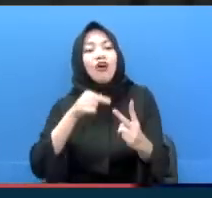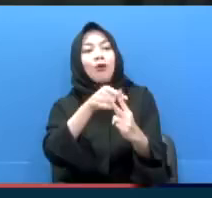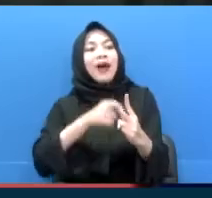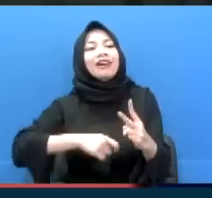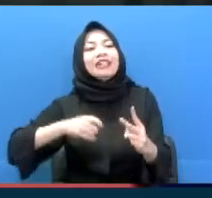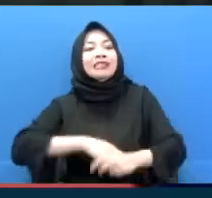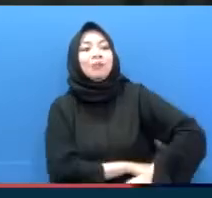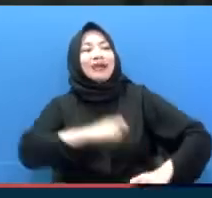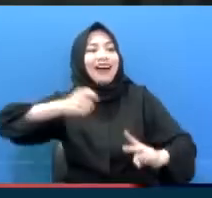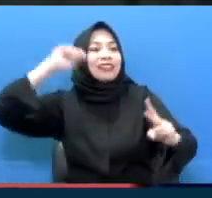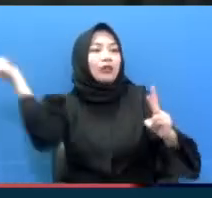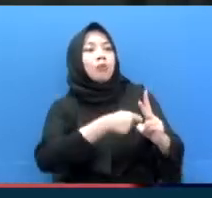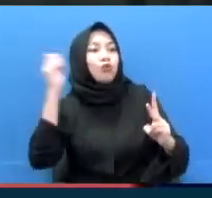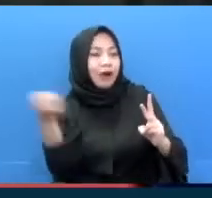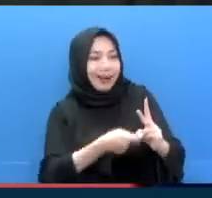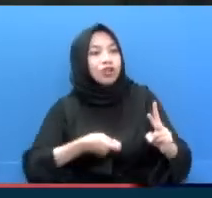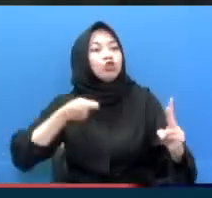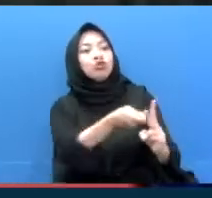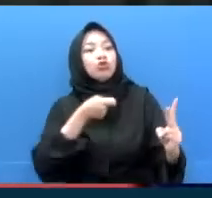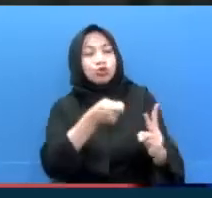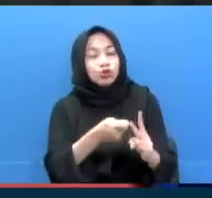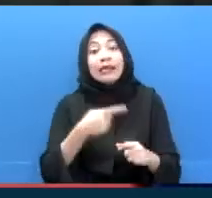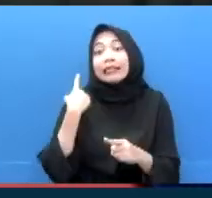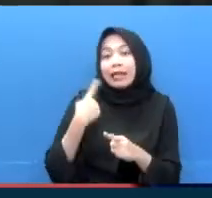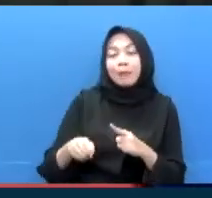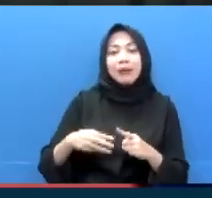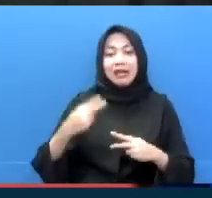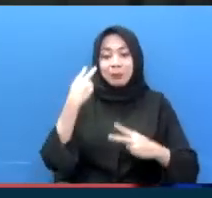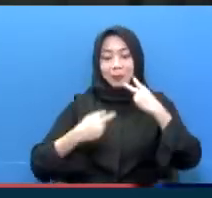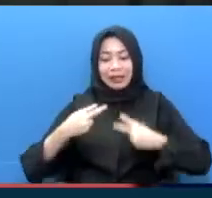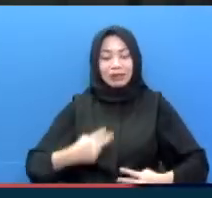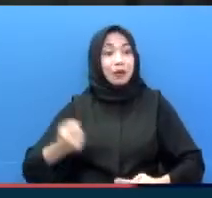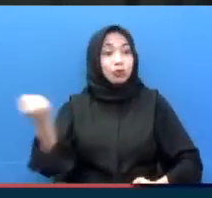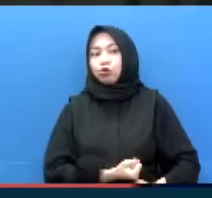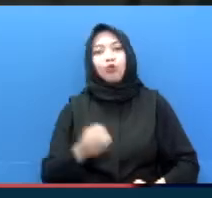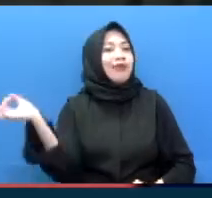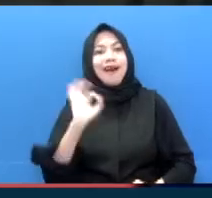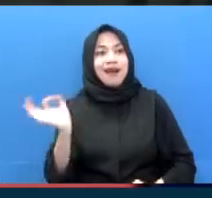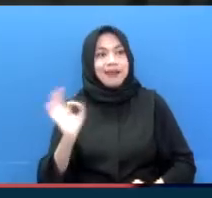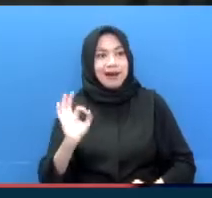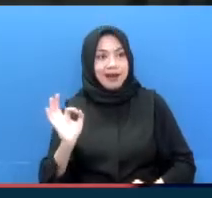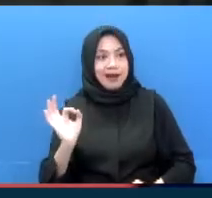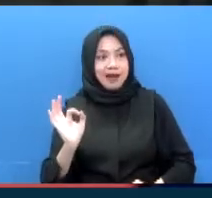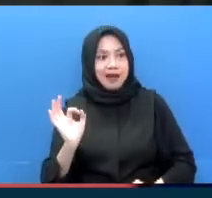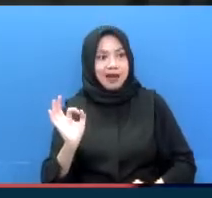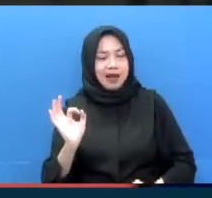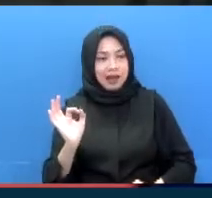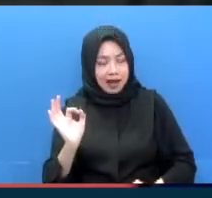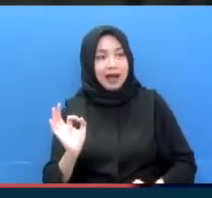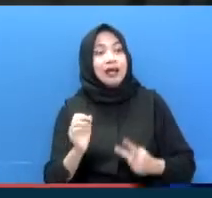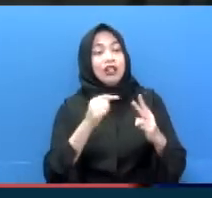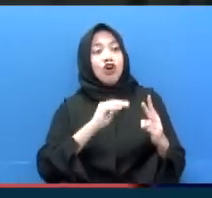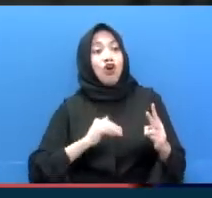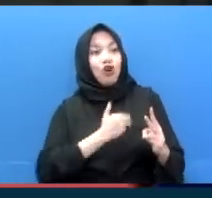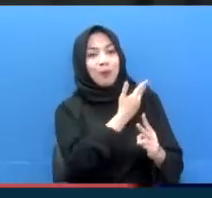Pum menyatakan tidak ada tusukan dan e sabetan Samurai itu yang ada hanya benturan e